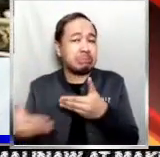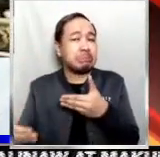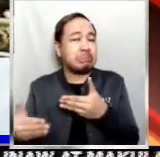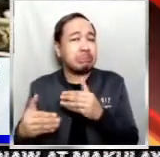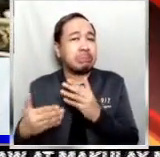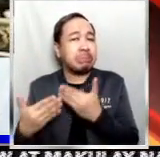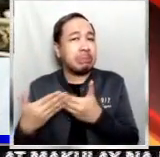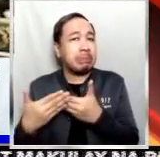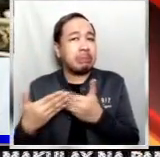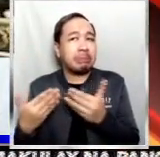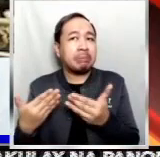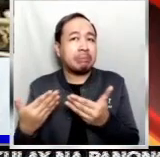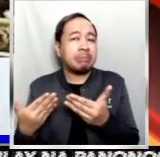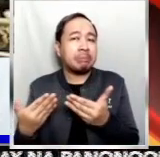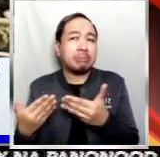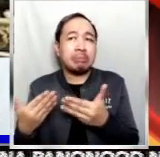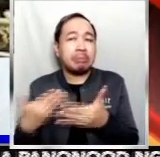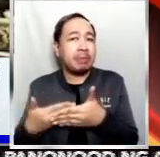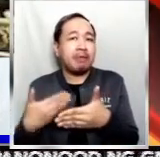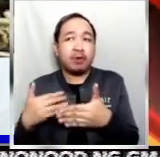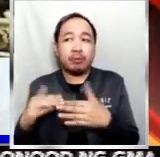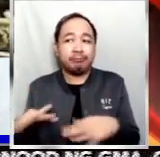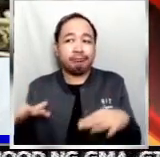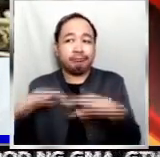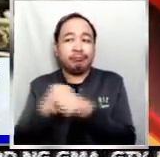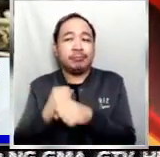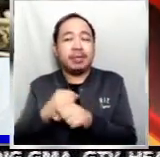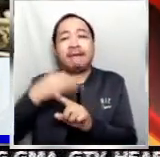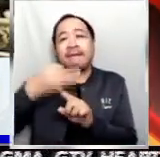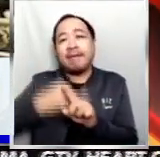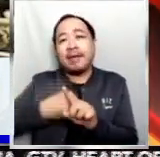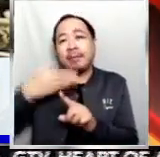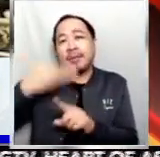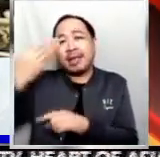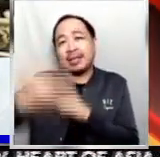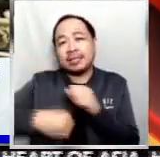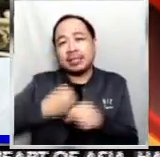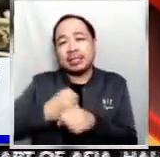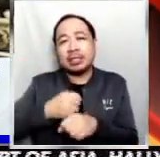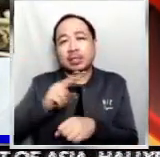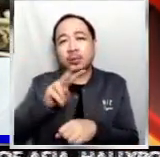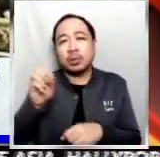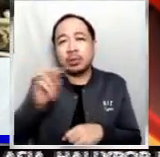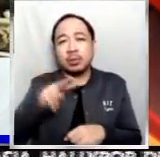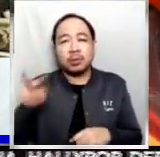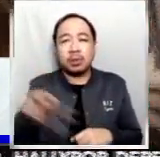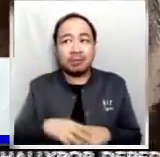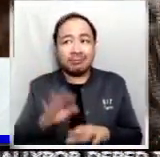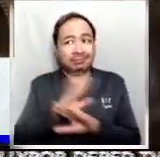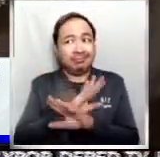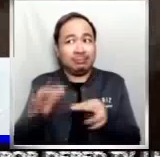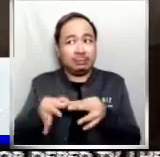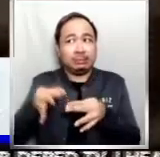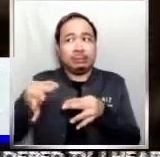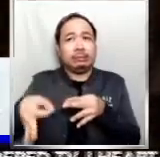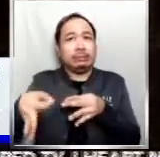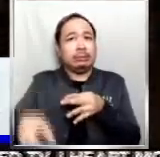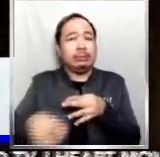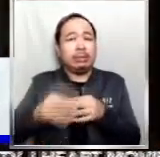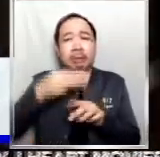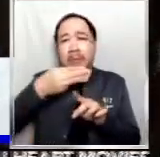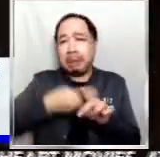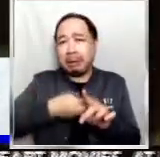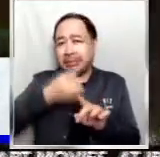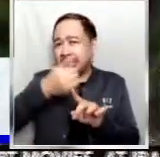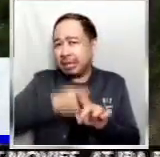bago magtapos ang February next year. Hindi naman siguro maganda pag umabot pa ng March, April, May. Ganito rin ang